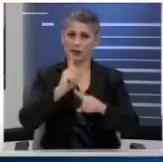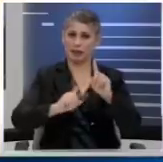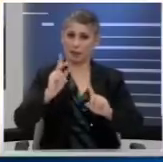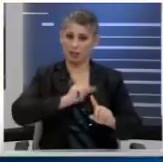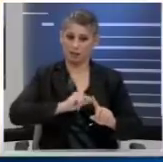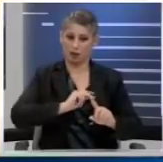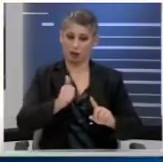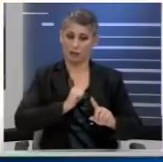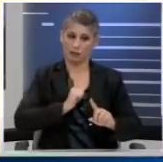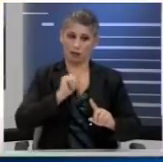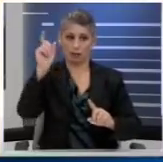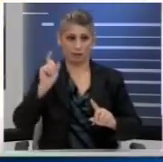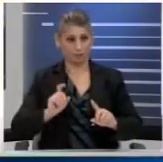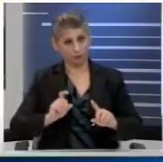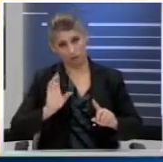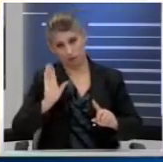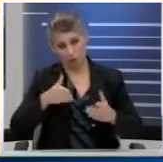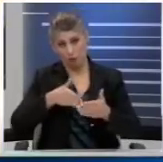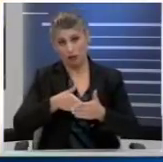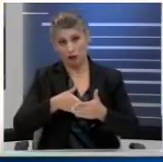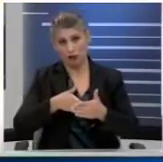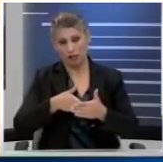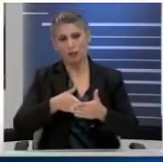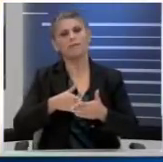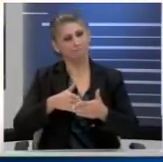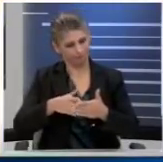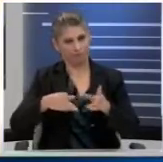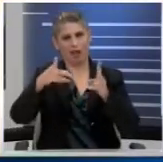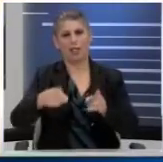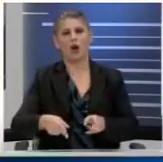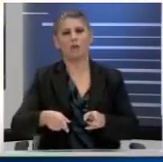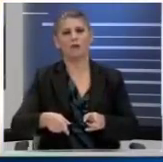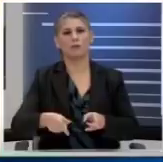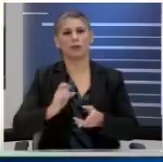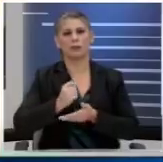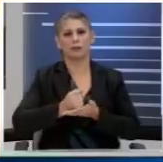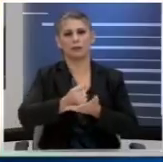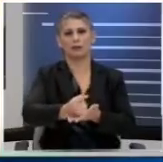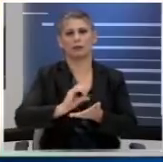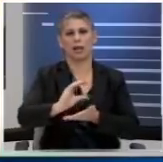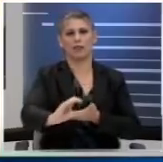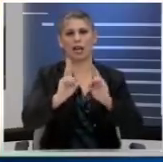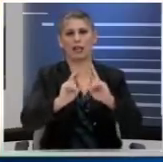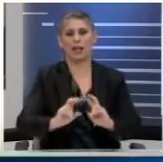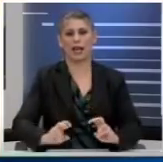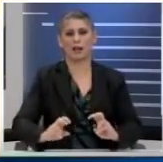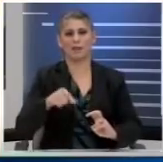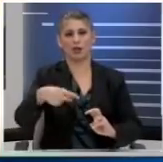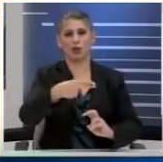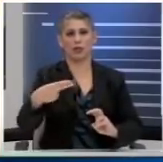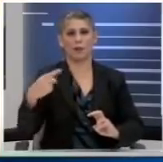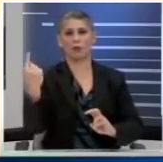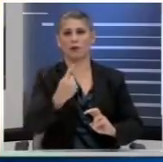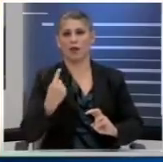συμφέροντα ιδιωτικά ενδεχομένως εμποδίζουν, τότε να κόψουμε τα κονδύλια για έρευνα πάνω στο ζήτημα